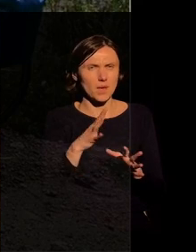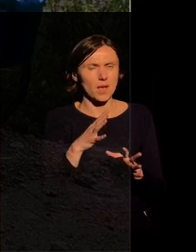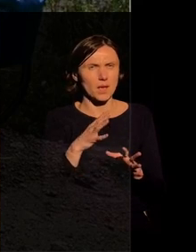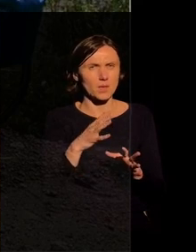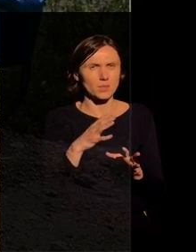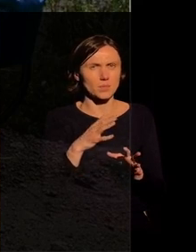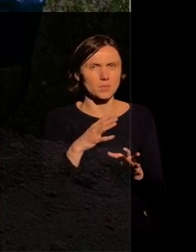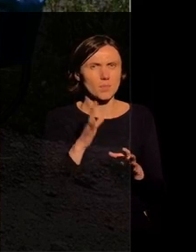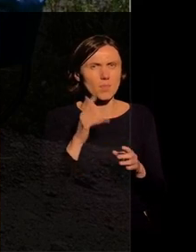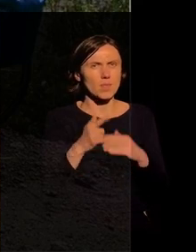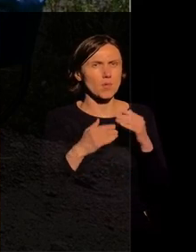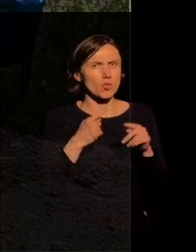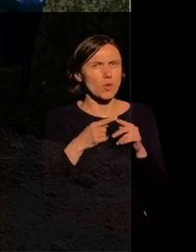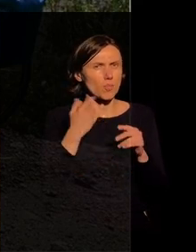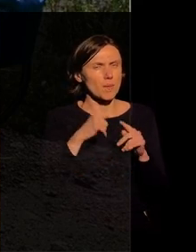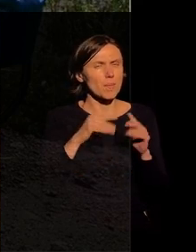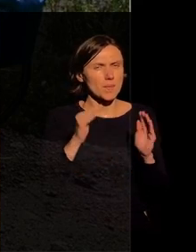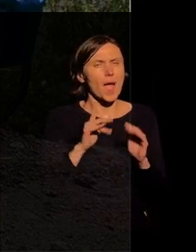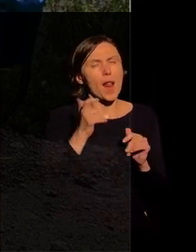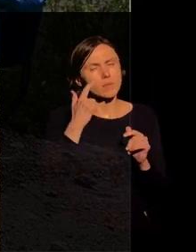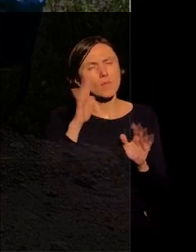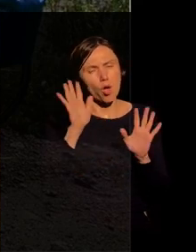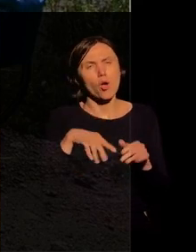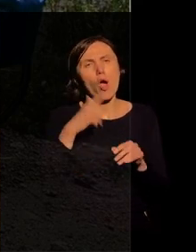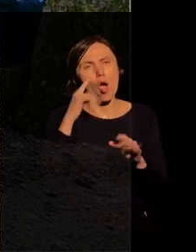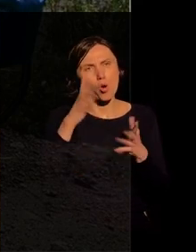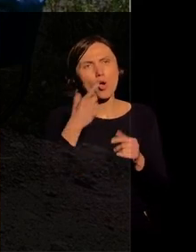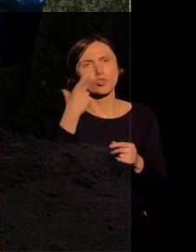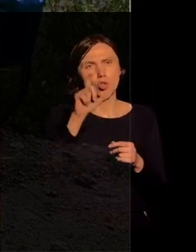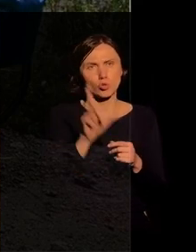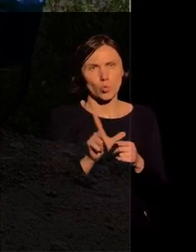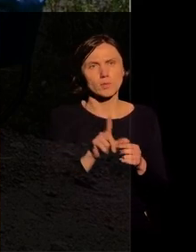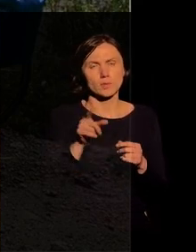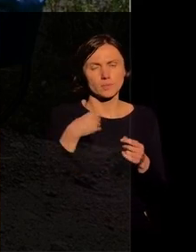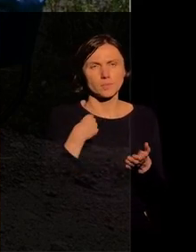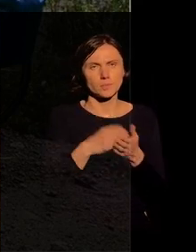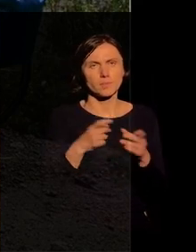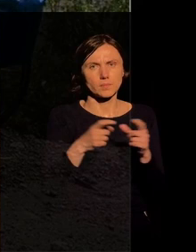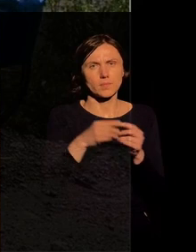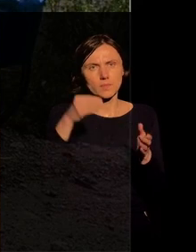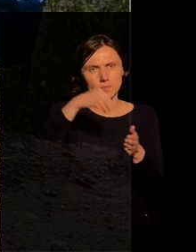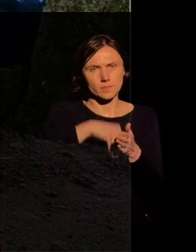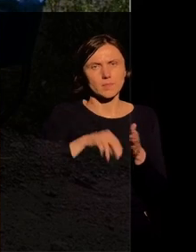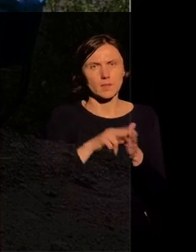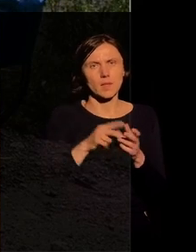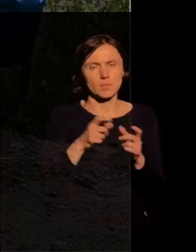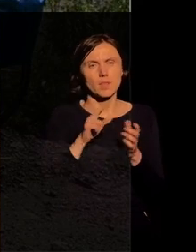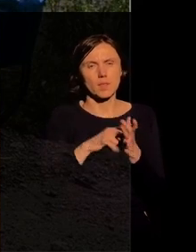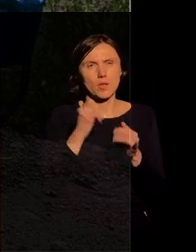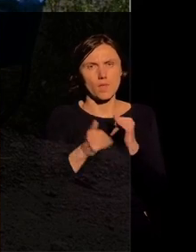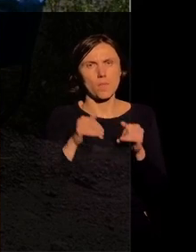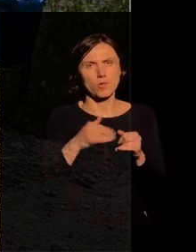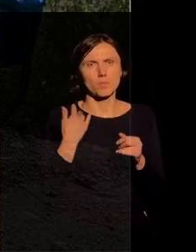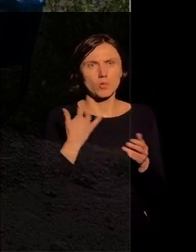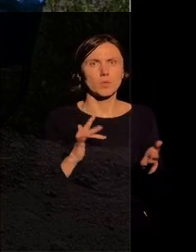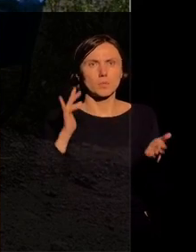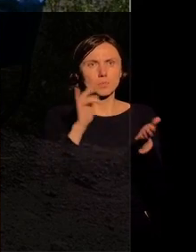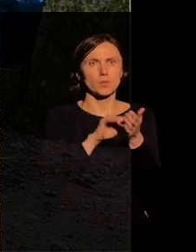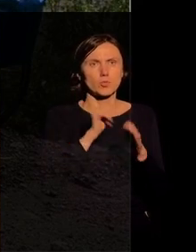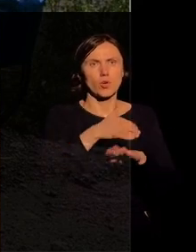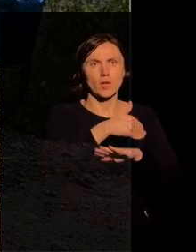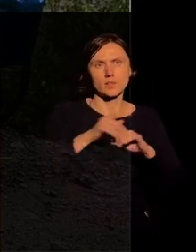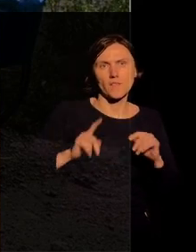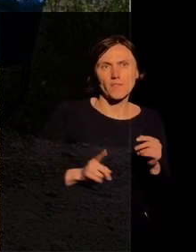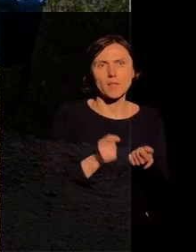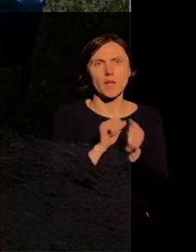potem początkowo to nawet były mniej, ale powiedzmy, że to było tak około 100 zł, wliczając bilet na rower można było dostać się czy do granicy z